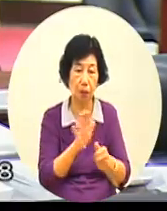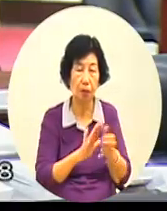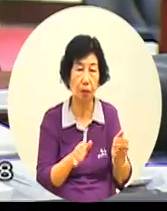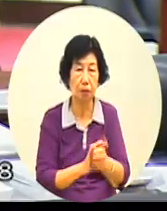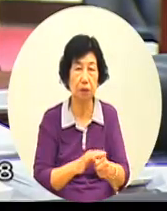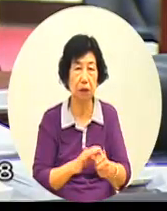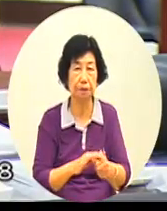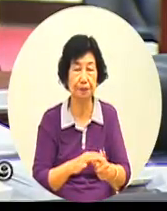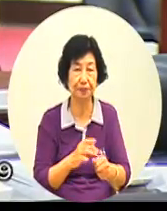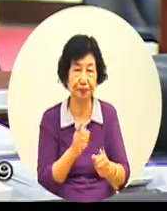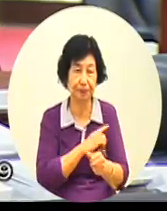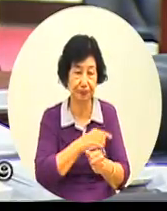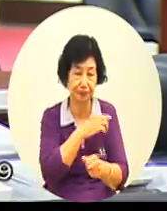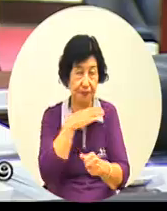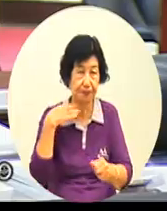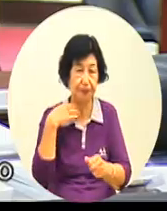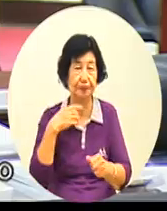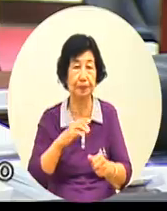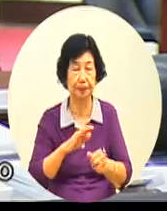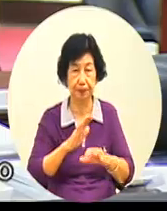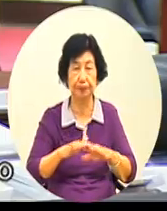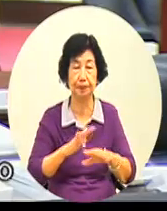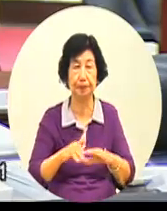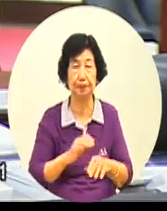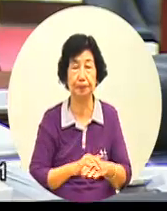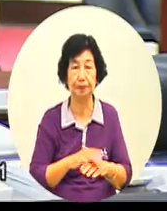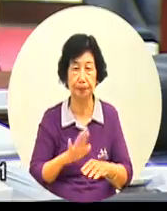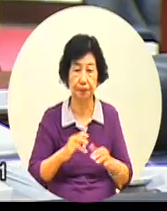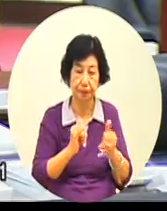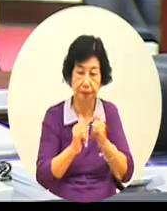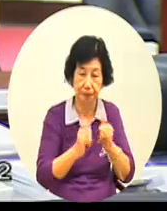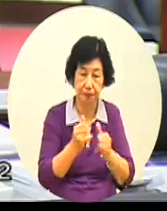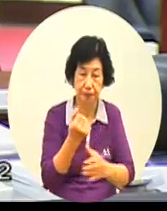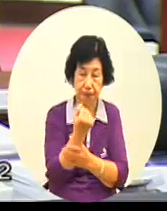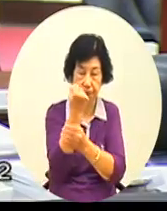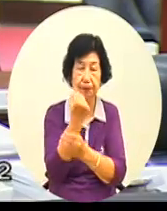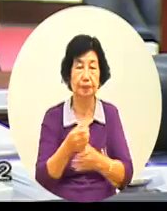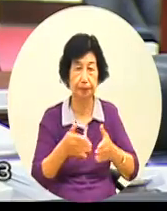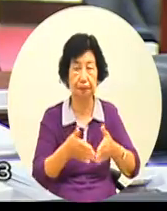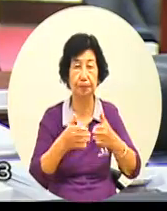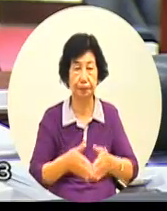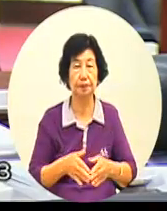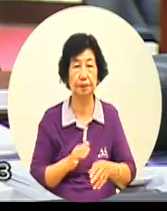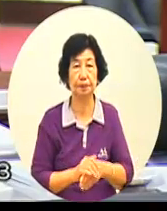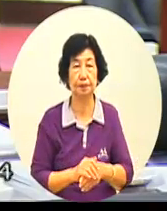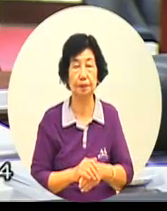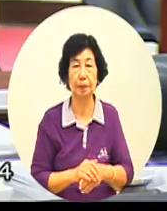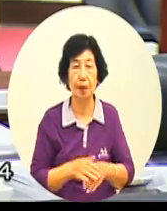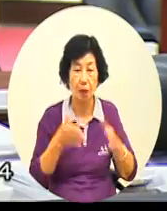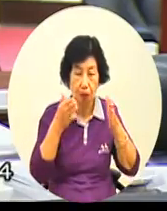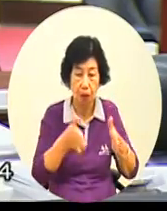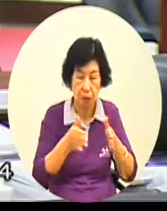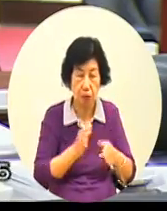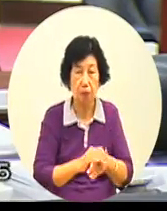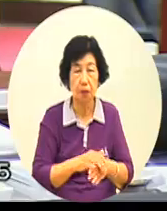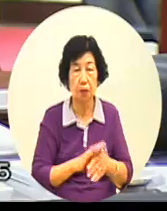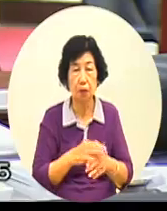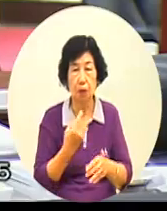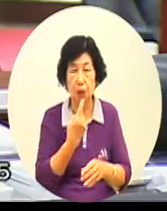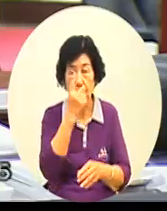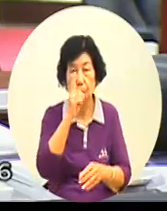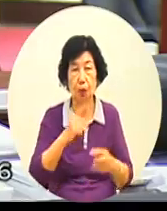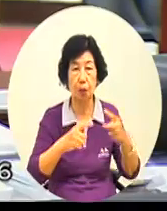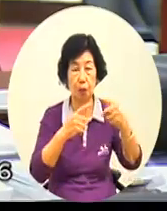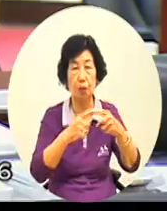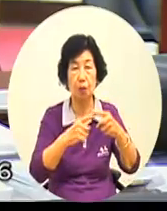你刚刚提到局长提到一个社会支持很重要，所以我们社会政策里头对于单身的部分给予社会支持